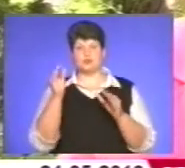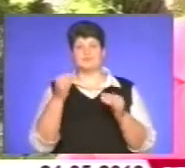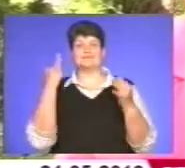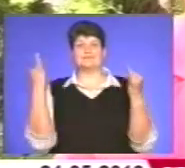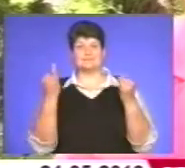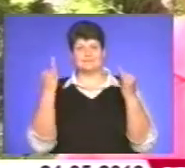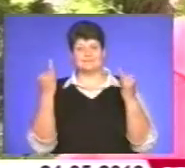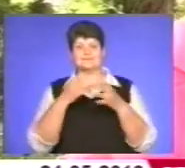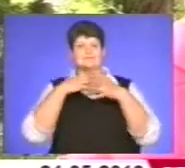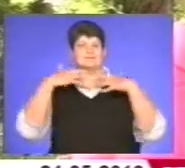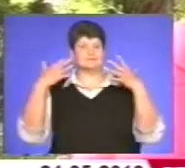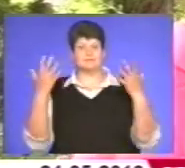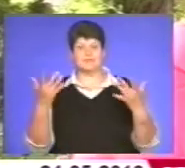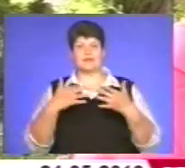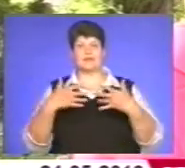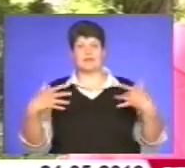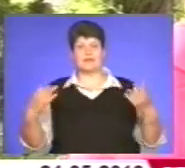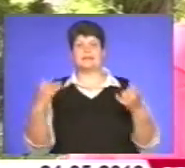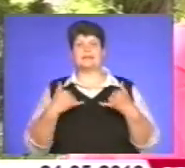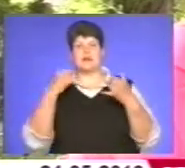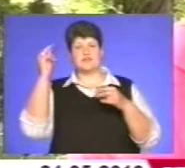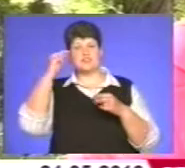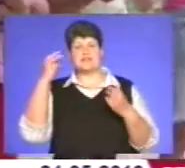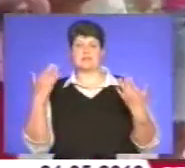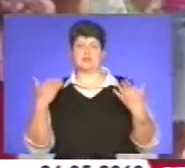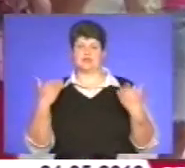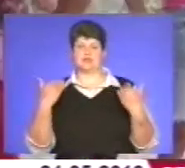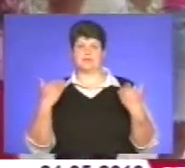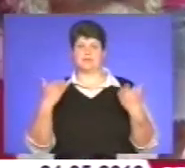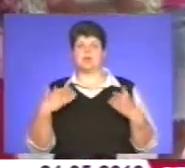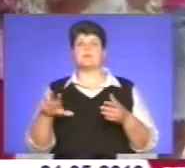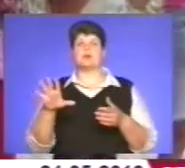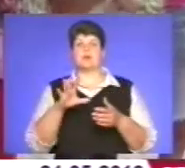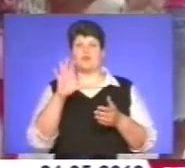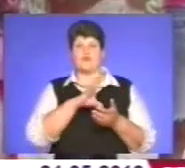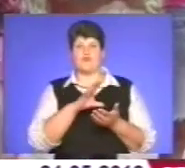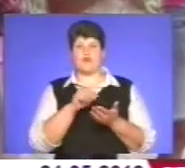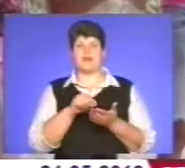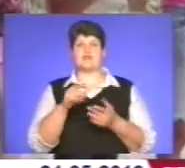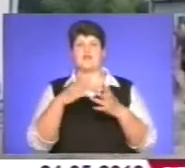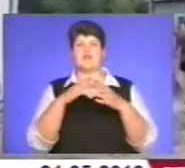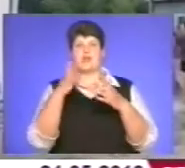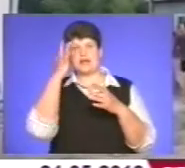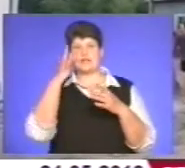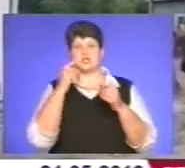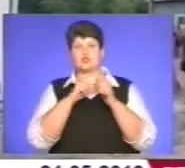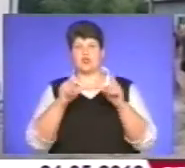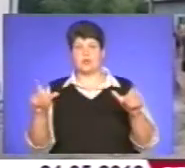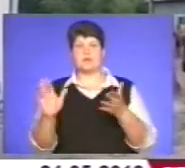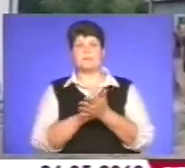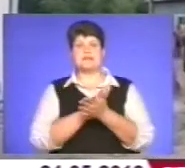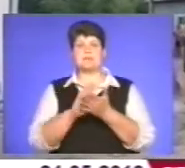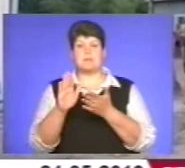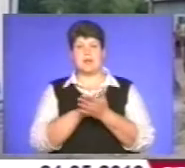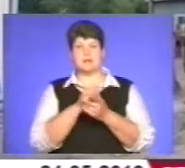цікавими не тільки для навчання, але й для відпочинку. Перебування у літніх школах таких дітей безкоштовне. За